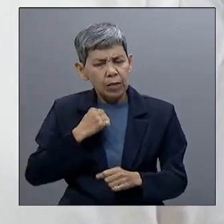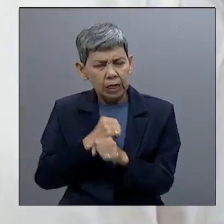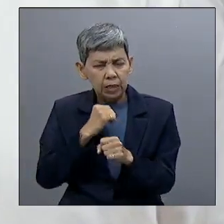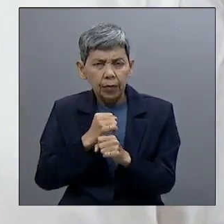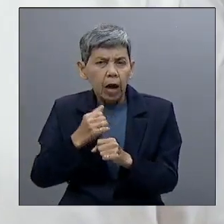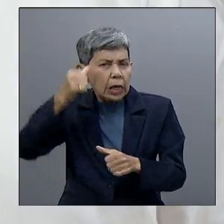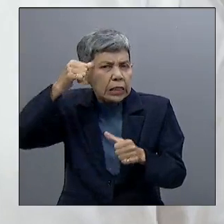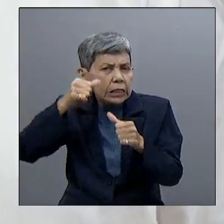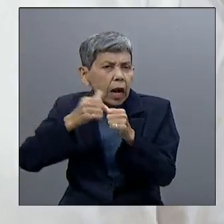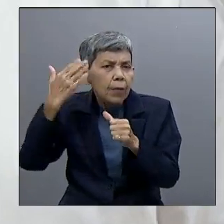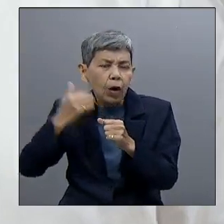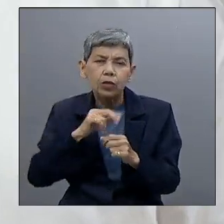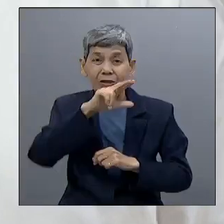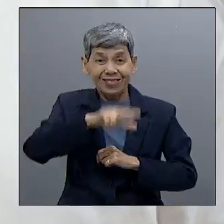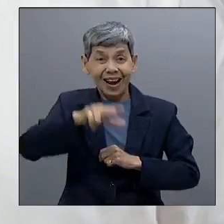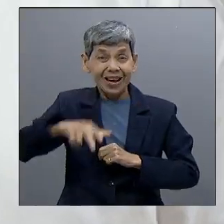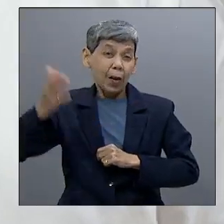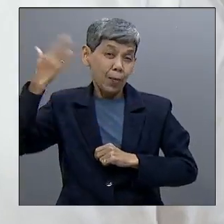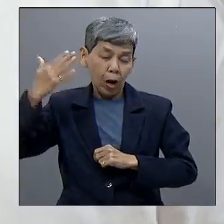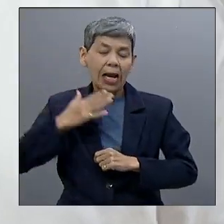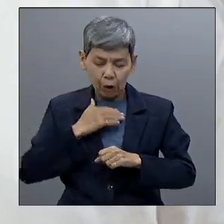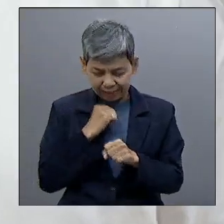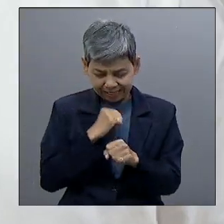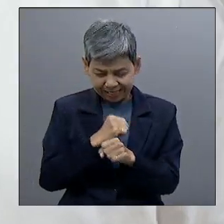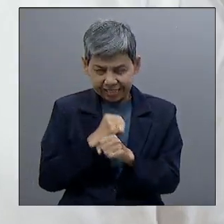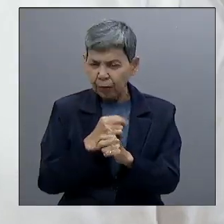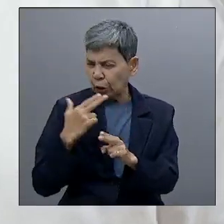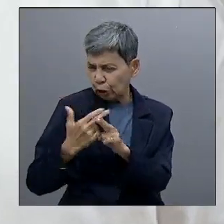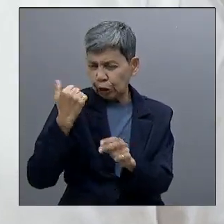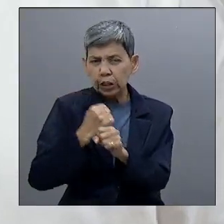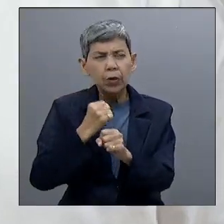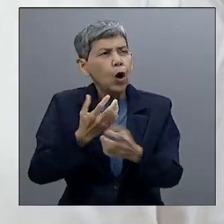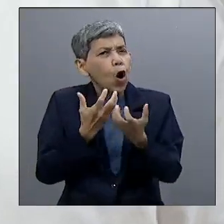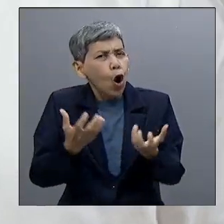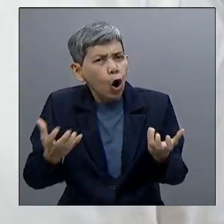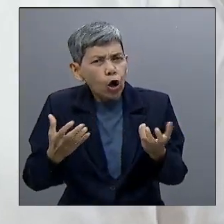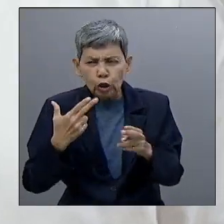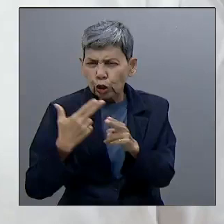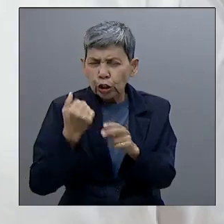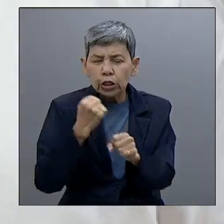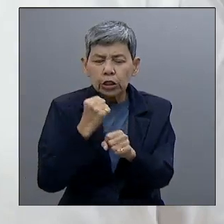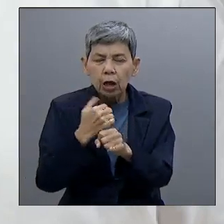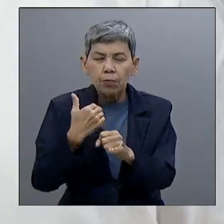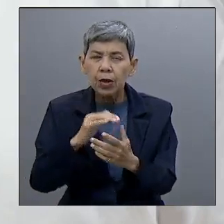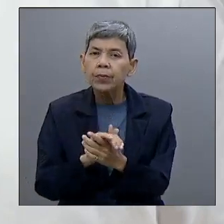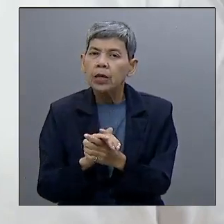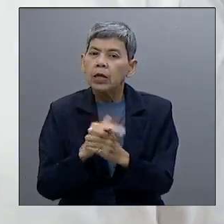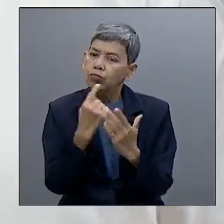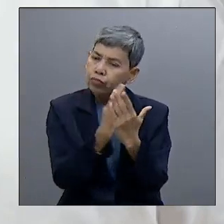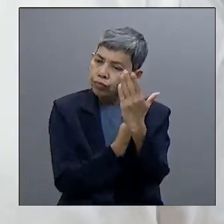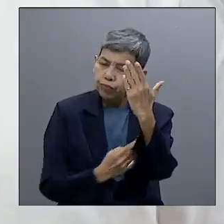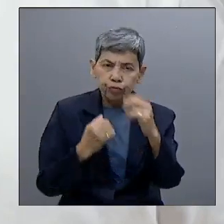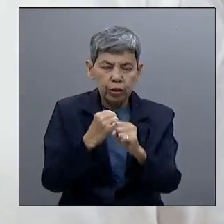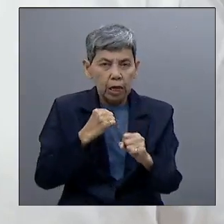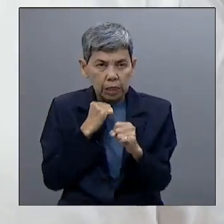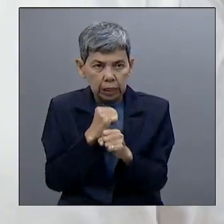ากสมัยรัฐบาลไทยแล้วว่าตอนนั้นเราก็ทำเศรษฐกิจสร้างสรรค์ไม่ว่าจะเป็นเรื่องอย่างของ TCC นะครับหรือการพยายาม